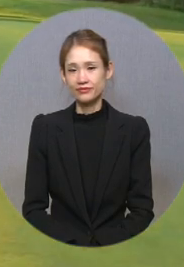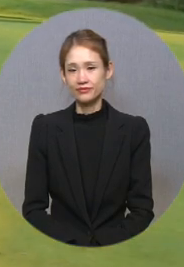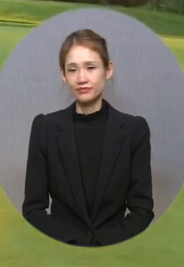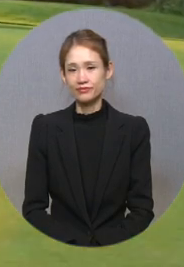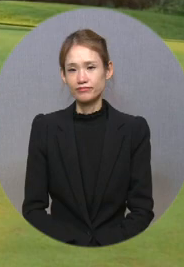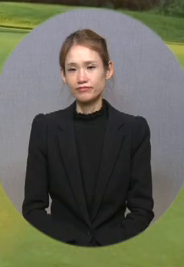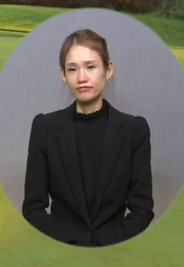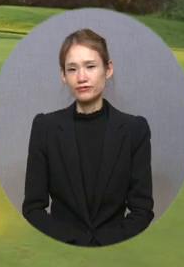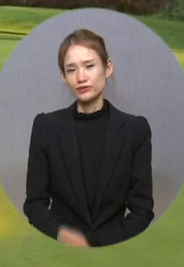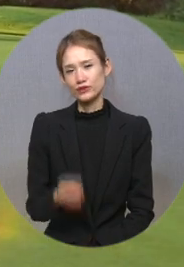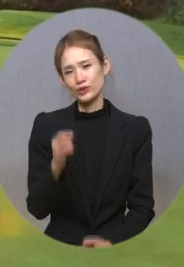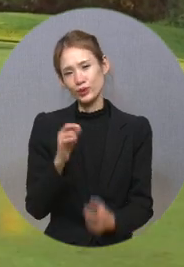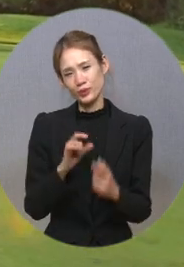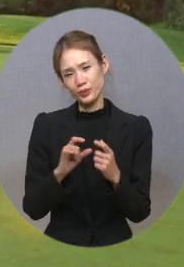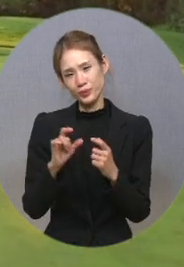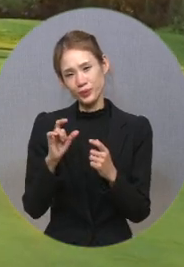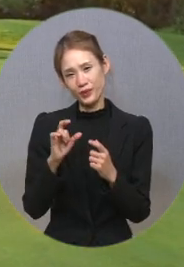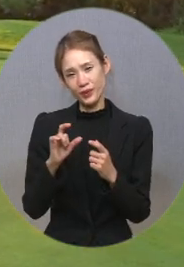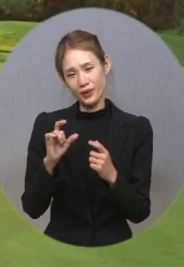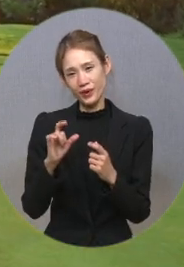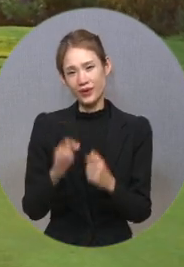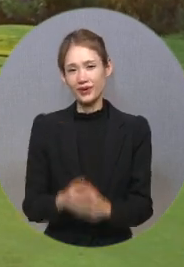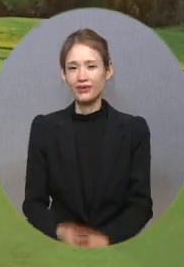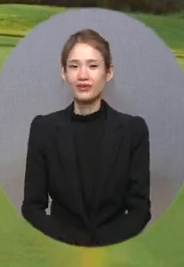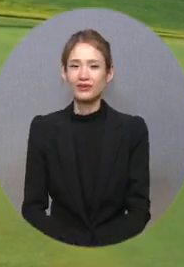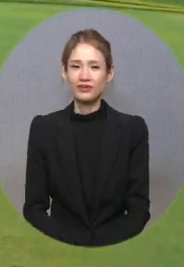아, 오빠 조금만 더 와야 돼. 야, 아, 진짜 안 구른다.